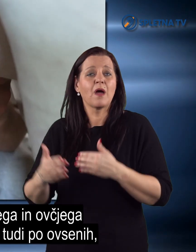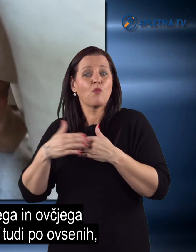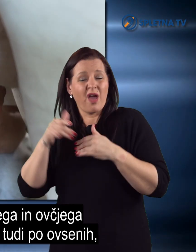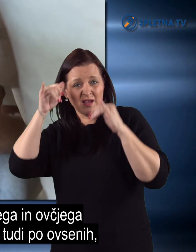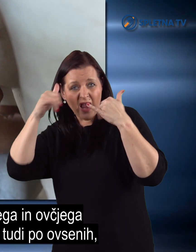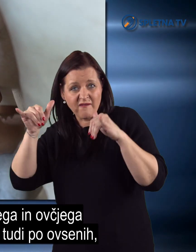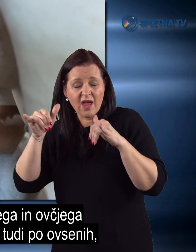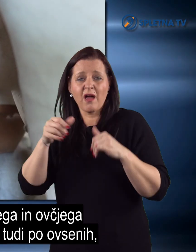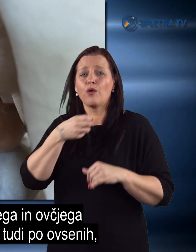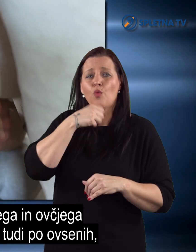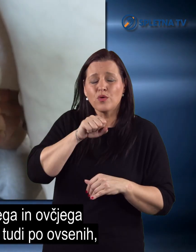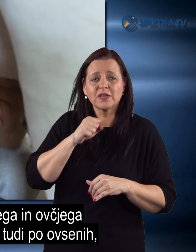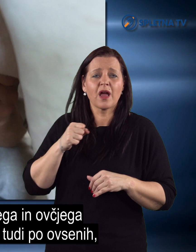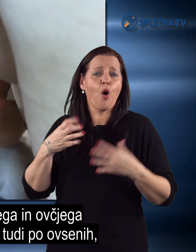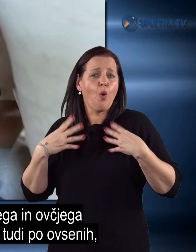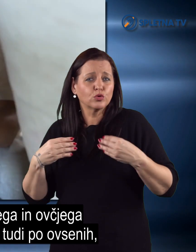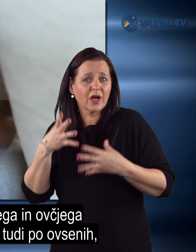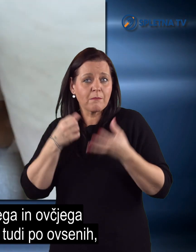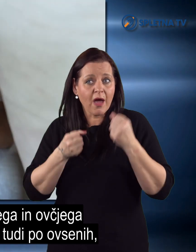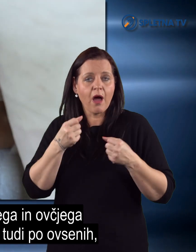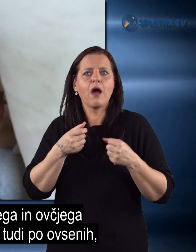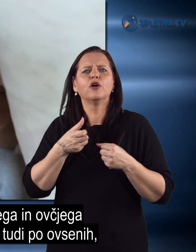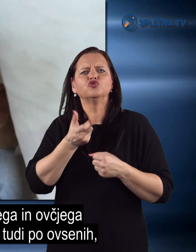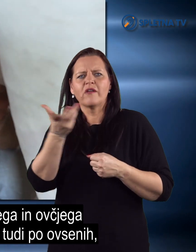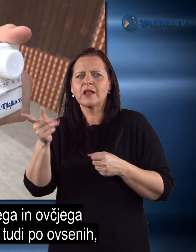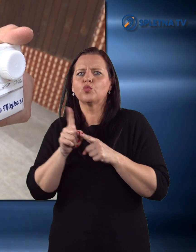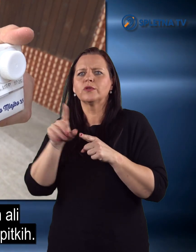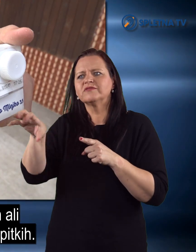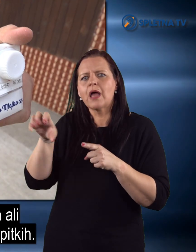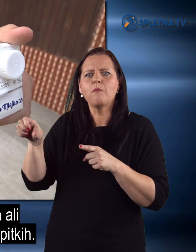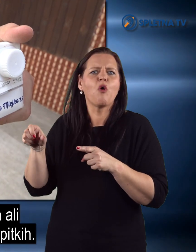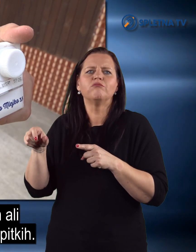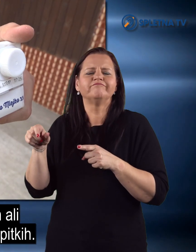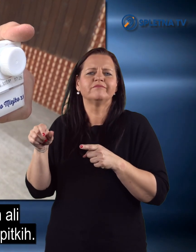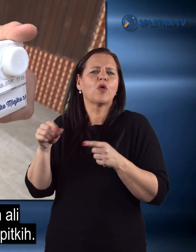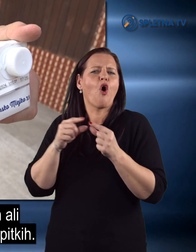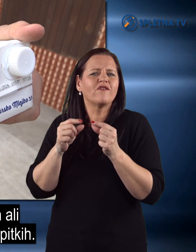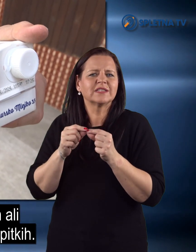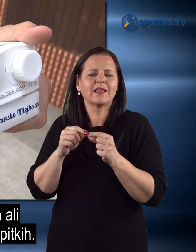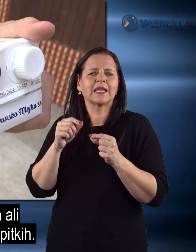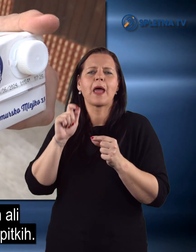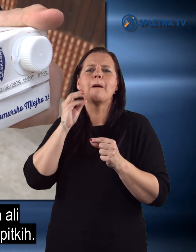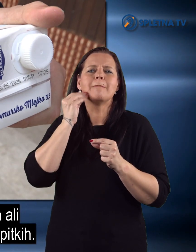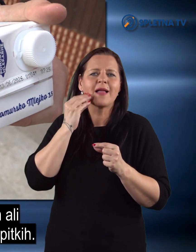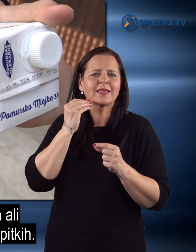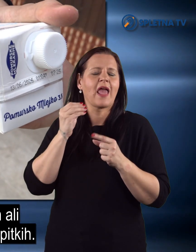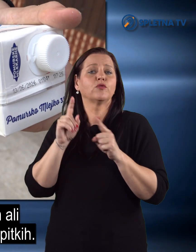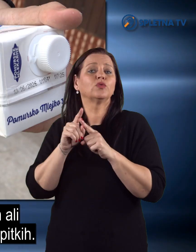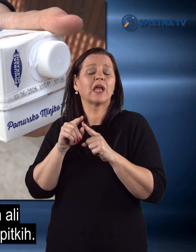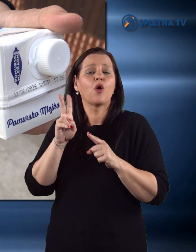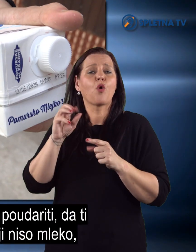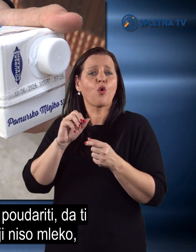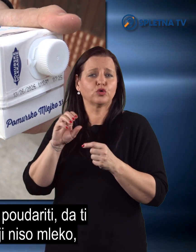kozjega in ovčjega mleka številni posegajo tudi po ovsenih, mandljevih ali kokosovih napitkih. Pri tem